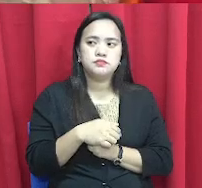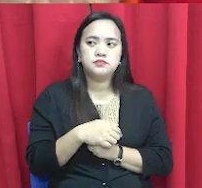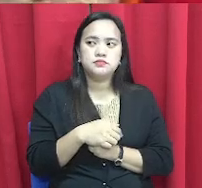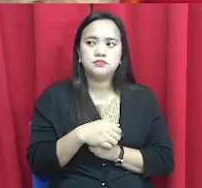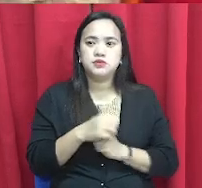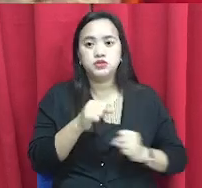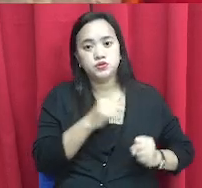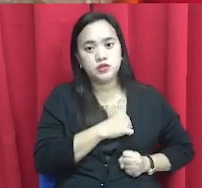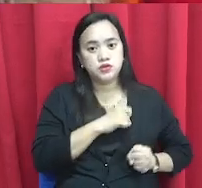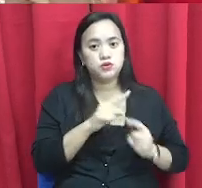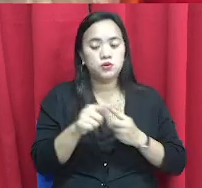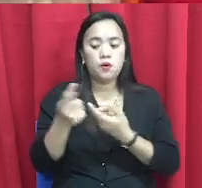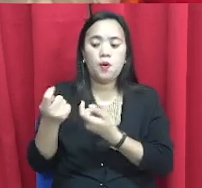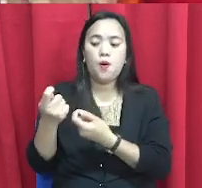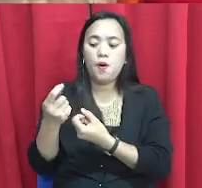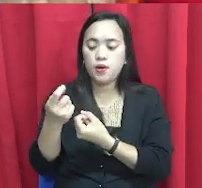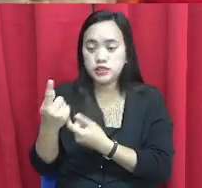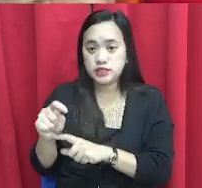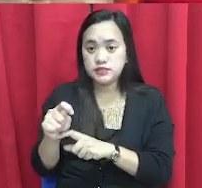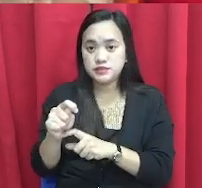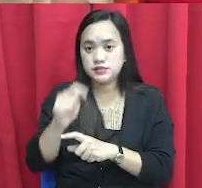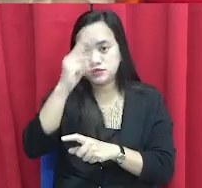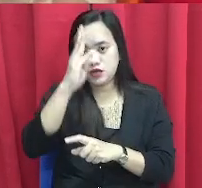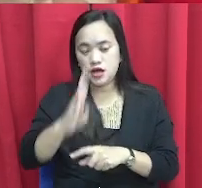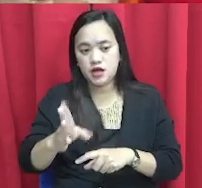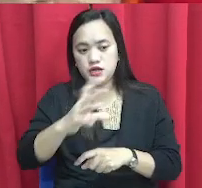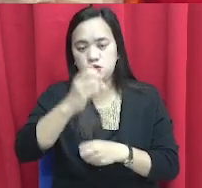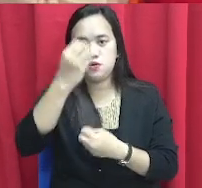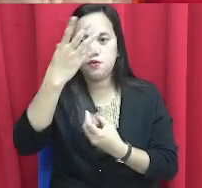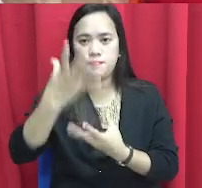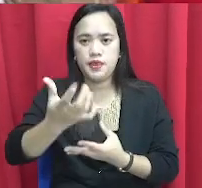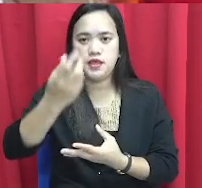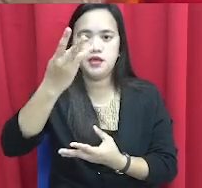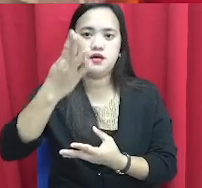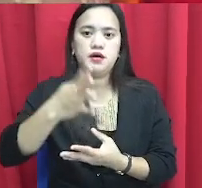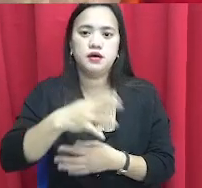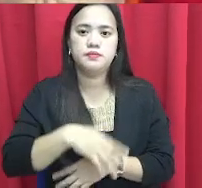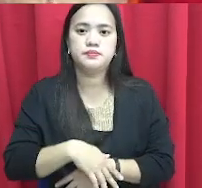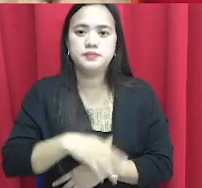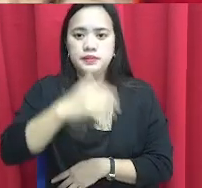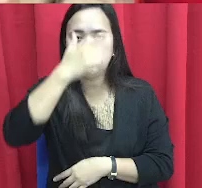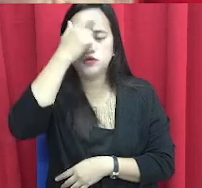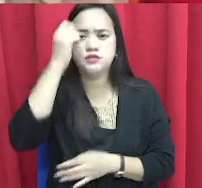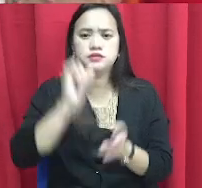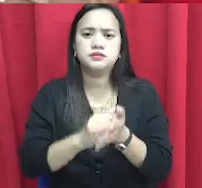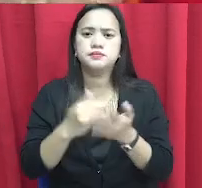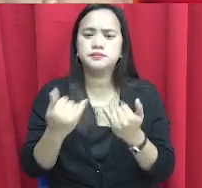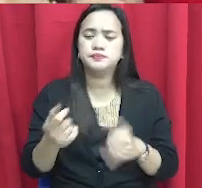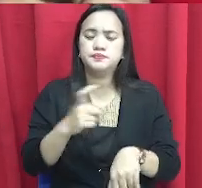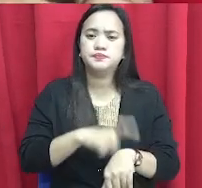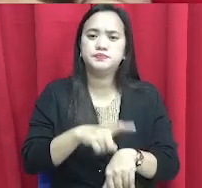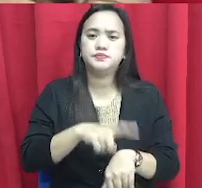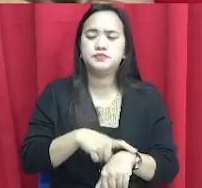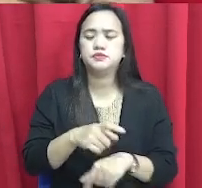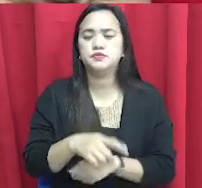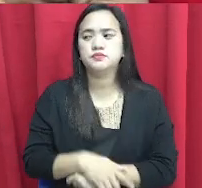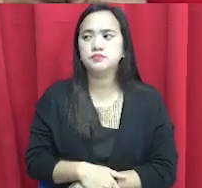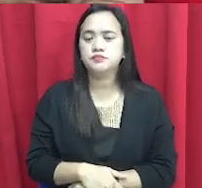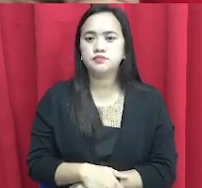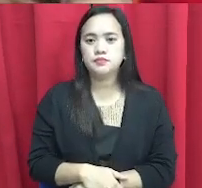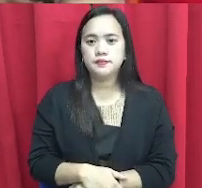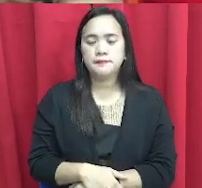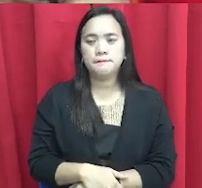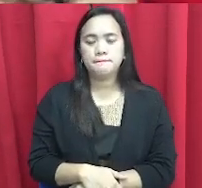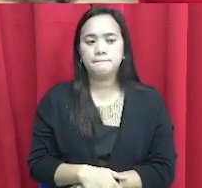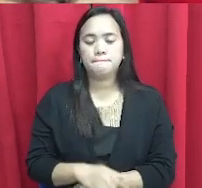obey guard ob obey the word of God I mean ano po sapagkat Yan lang po at Naniniwala po ako na yan po